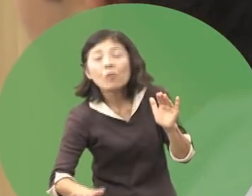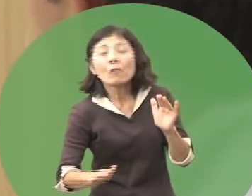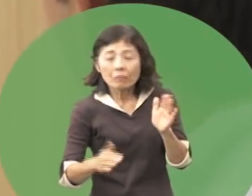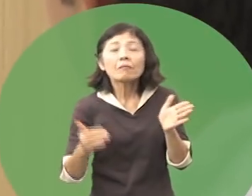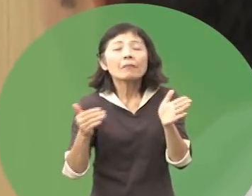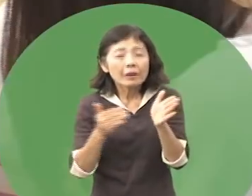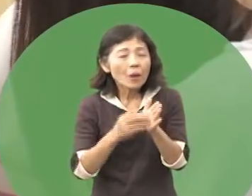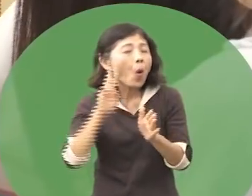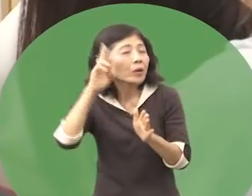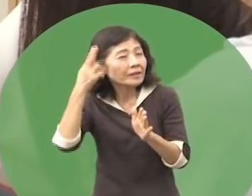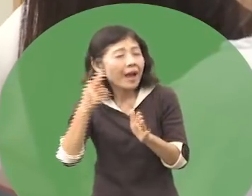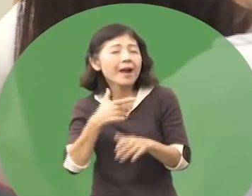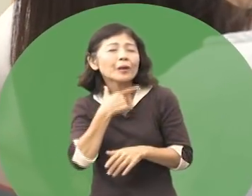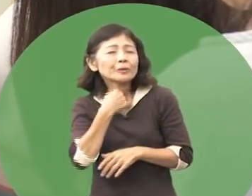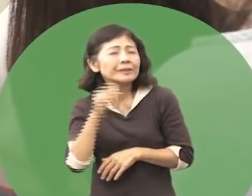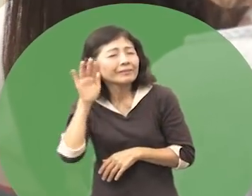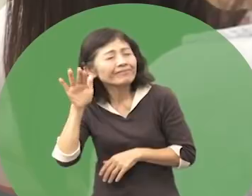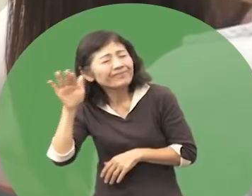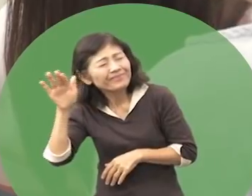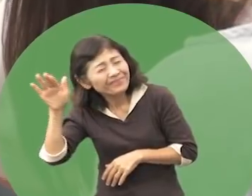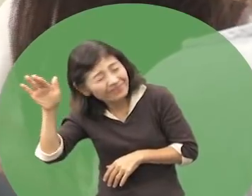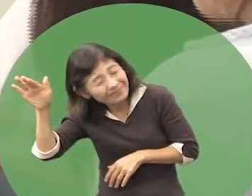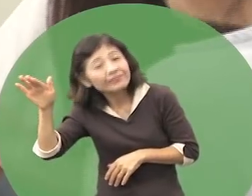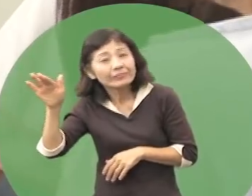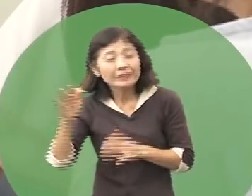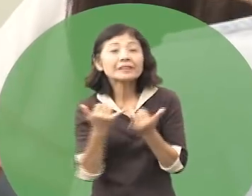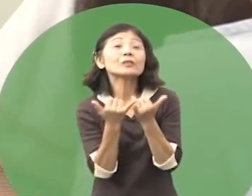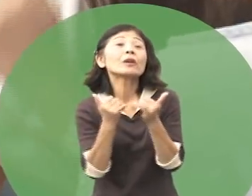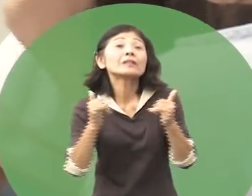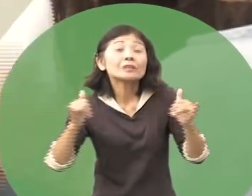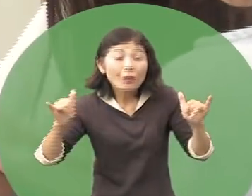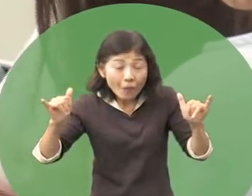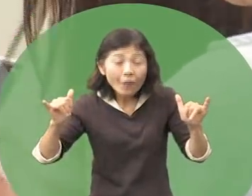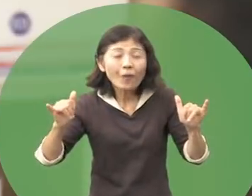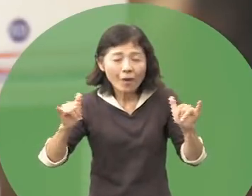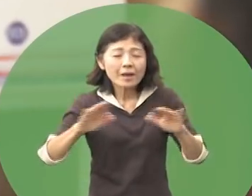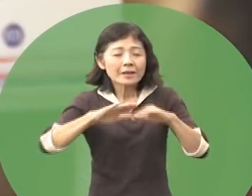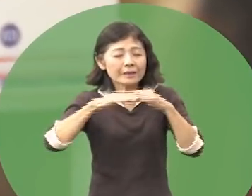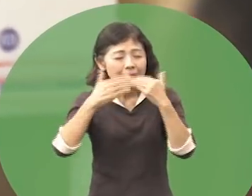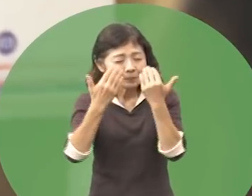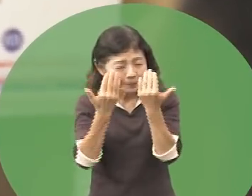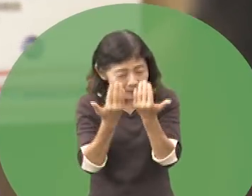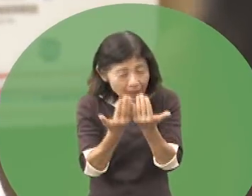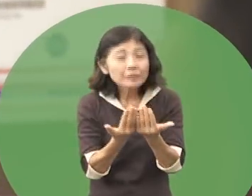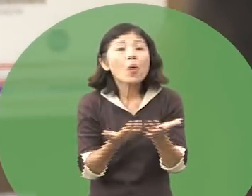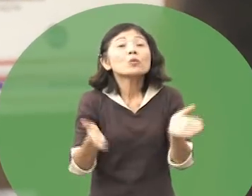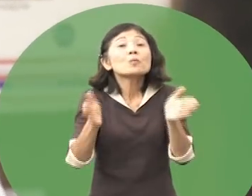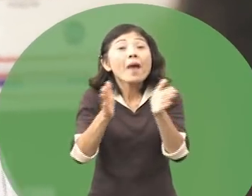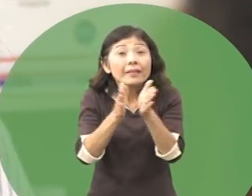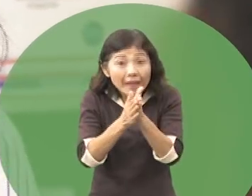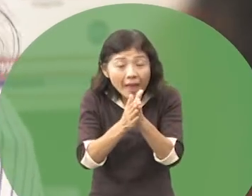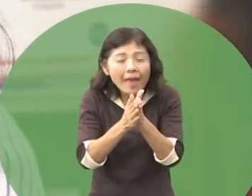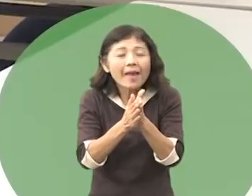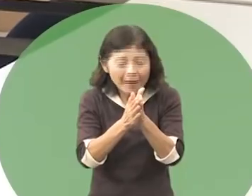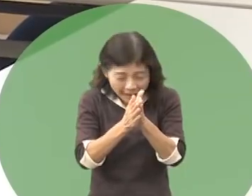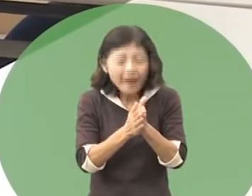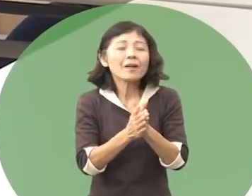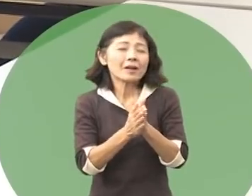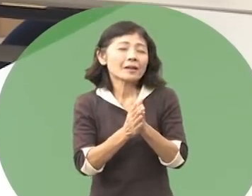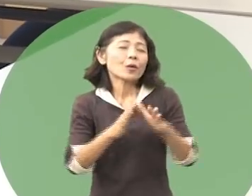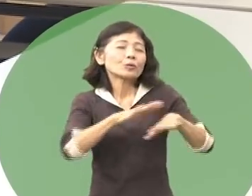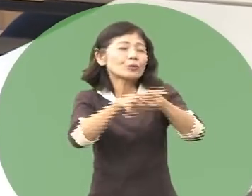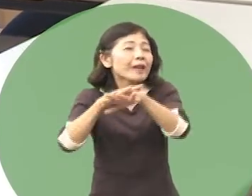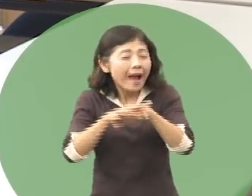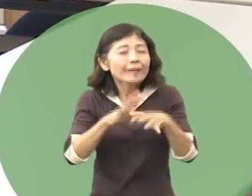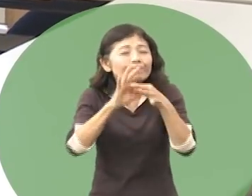に沖縄が好きで沖縄に思いを寄せてくださる世界中の皆さんも含めた全ての人々のつなが